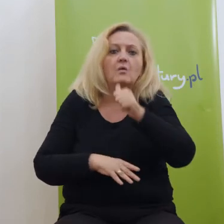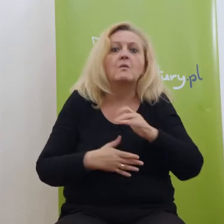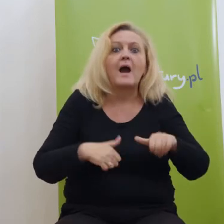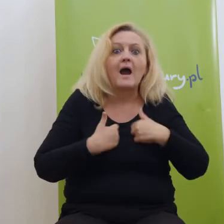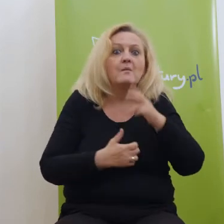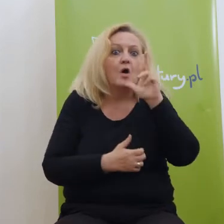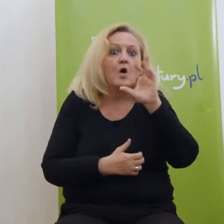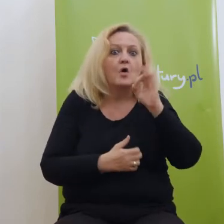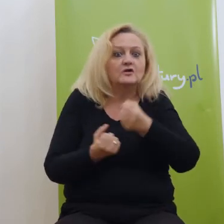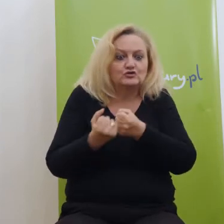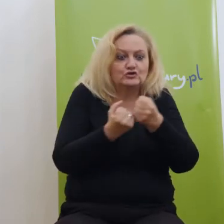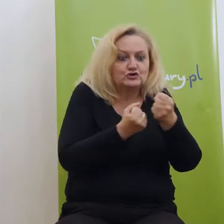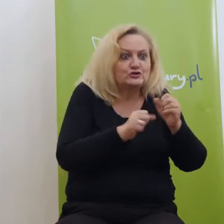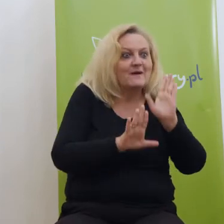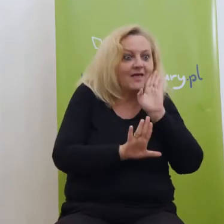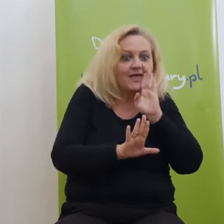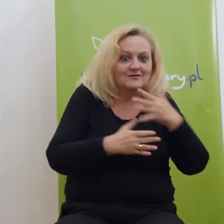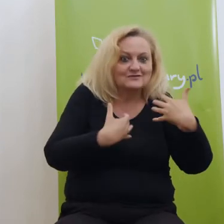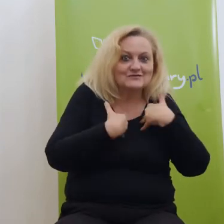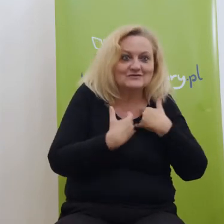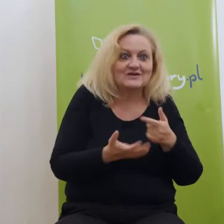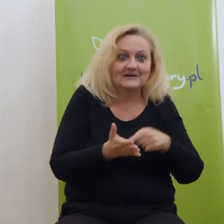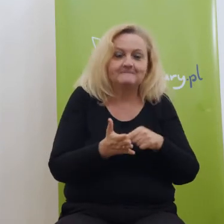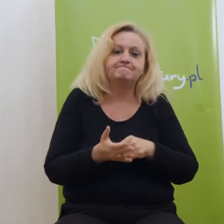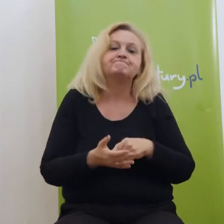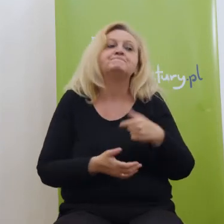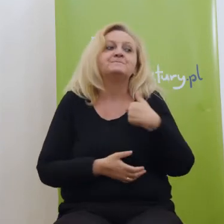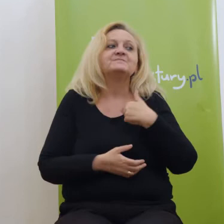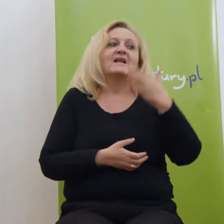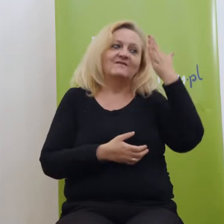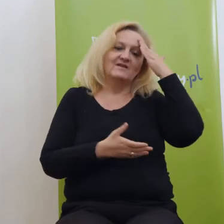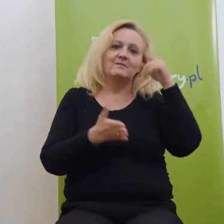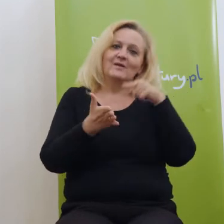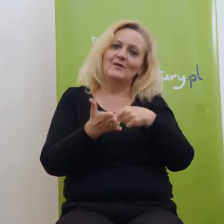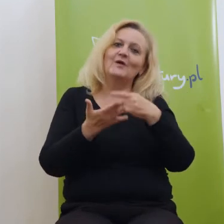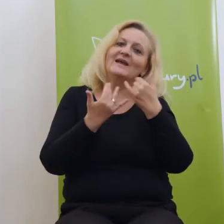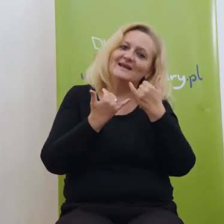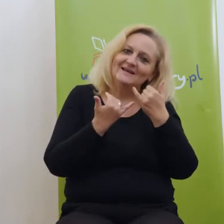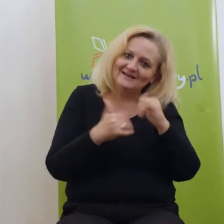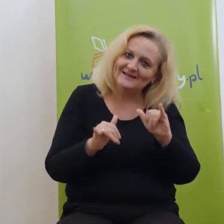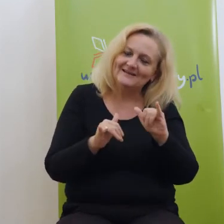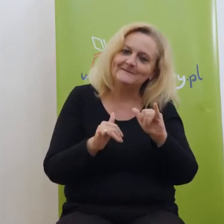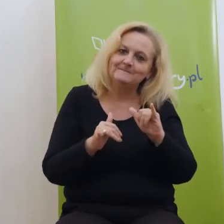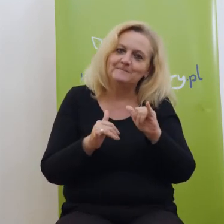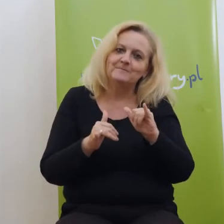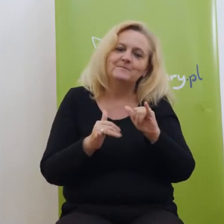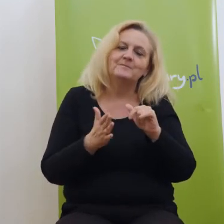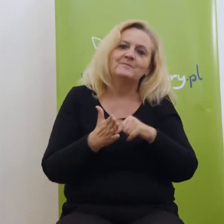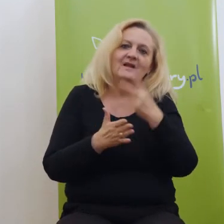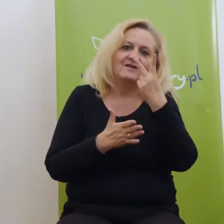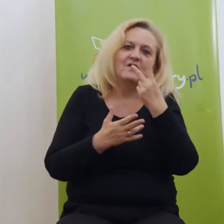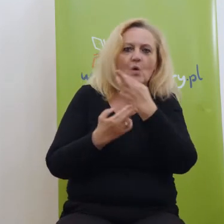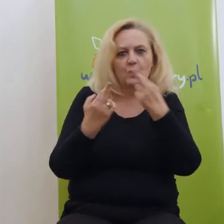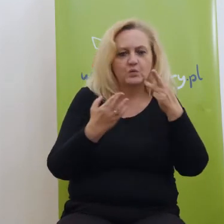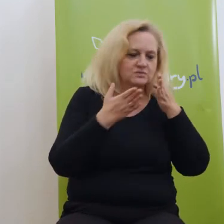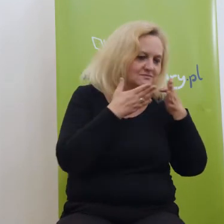konkola utrzymać na powierzchni, żeby on przeżył. I ja wiem, że to jest zupełnie inna, jakby to są dwie różne